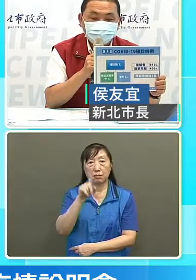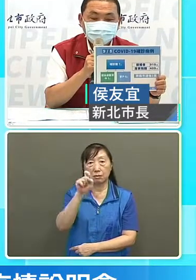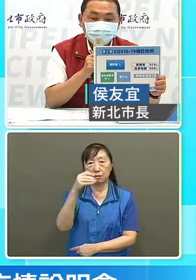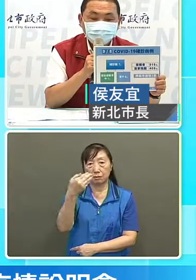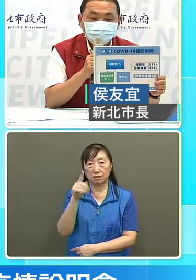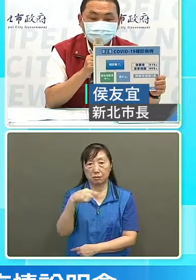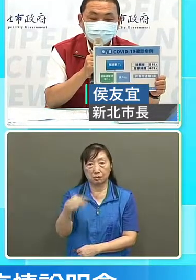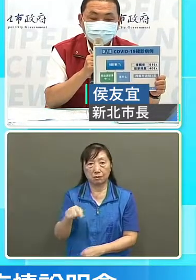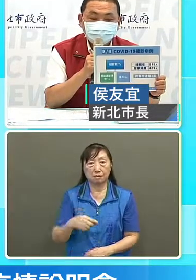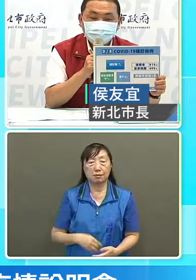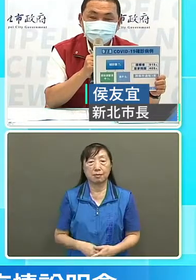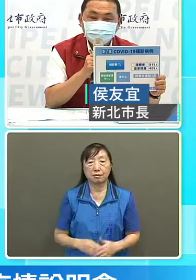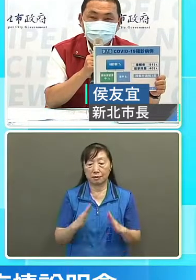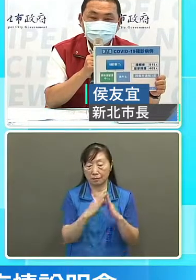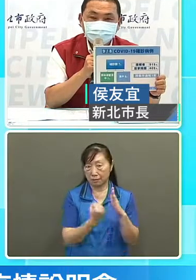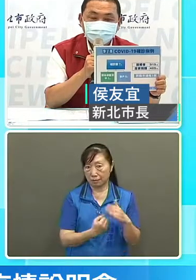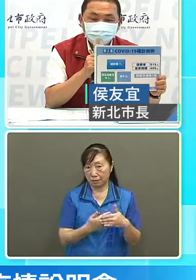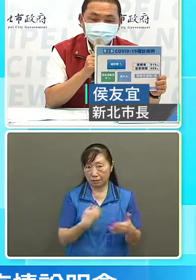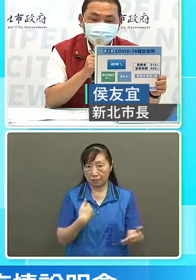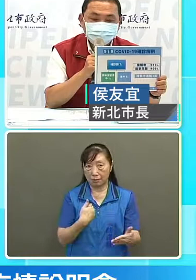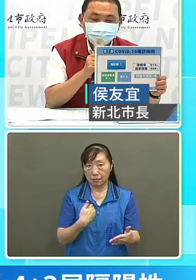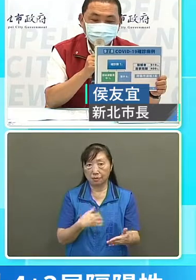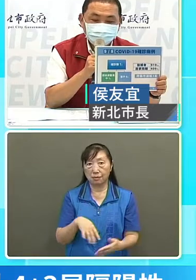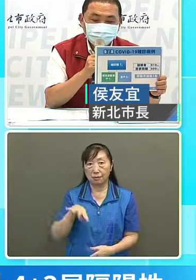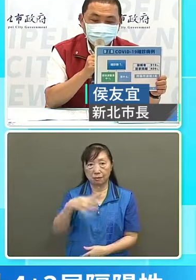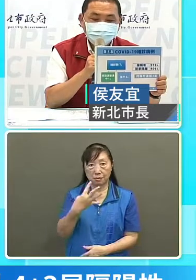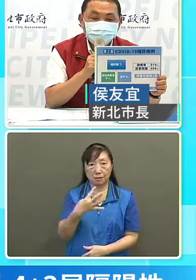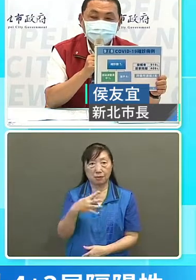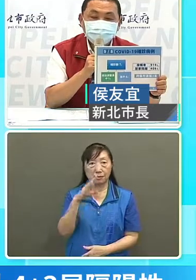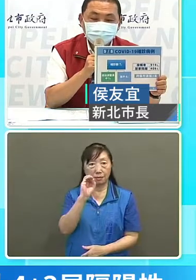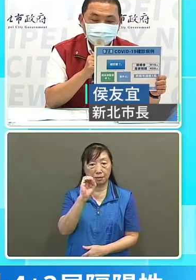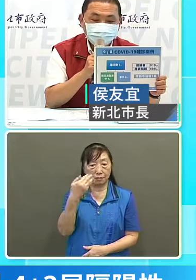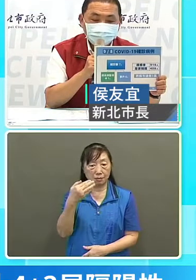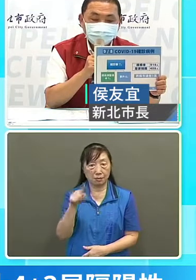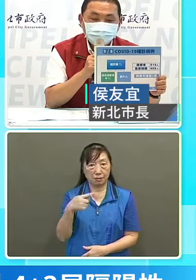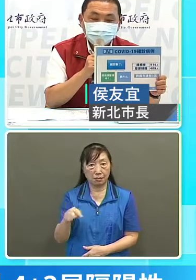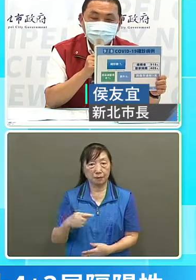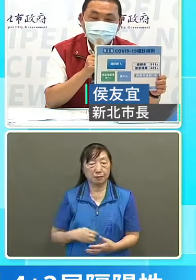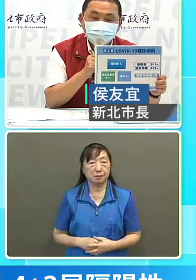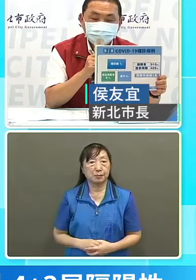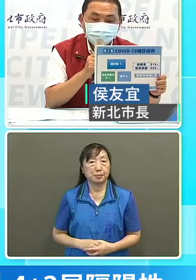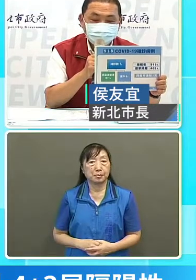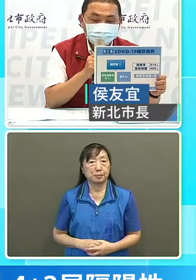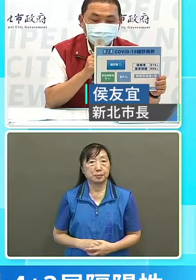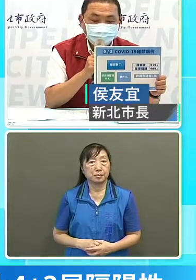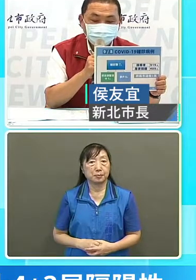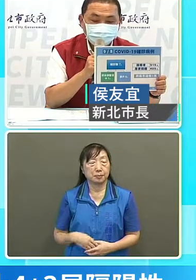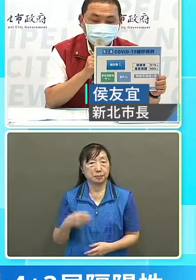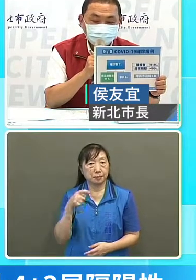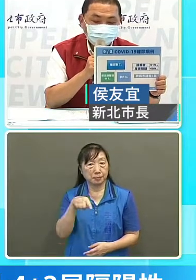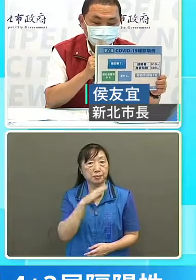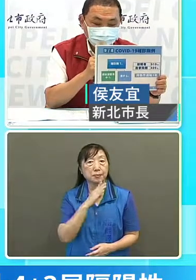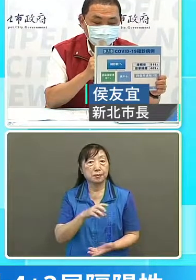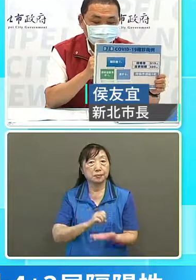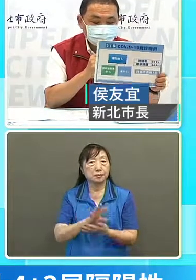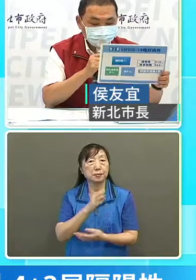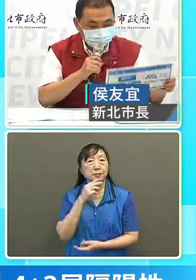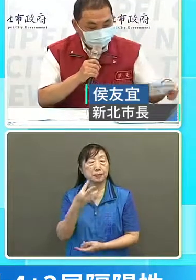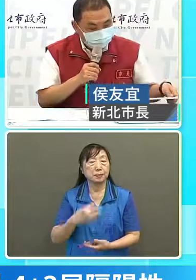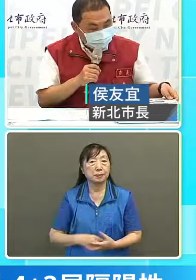919人，居家隔离框列了409人，那跨县市的通报